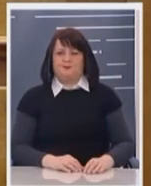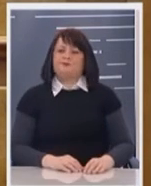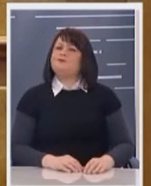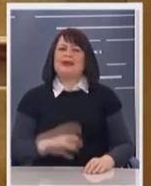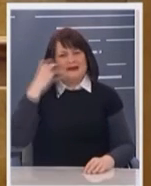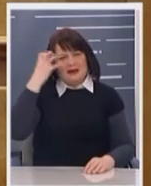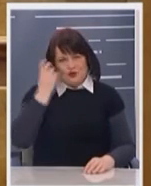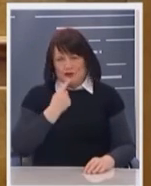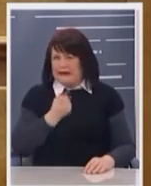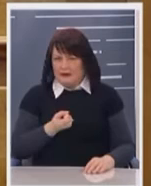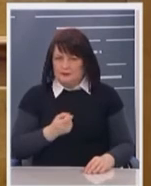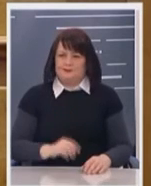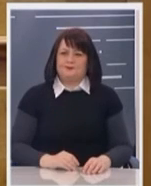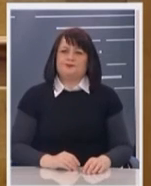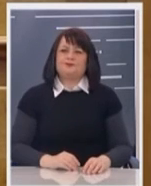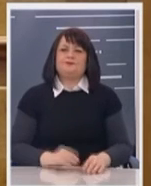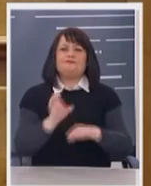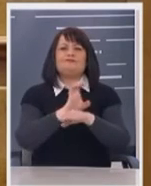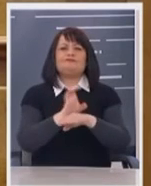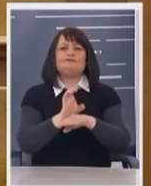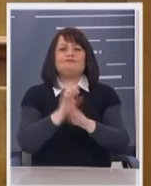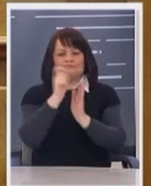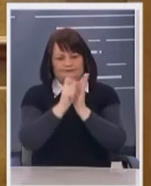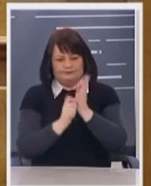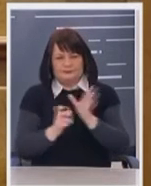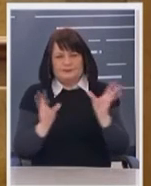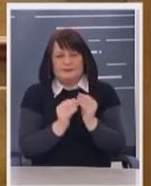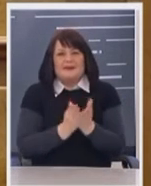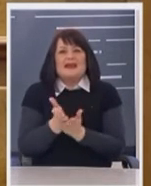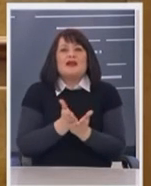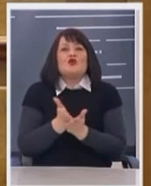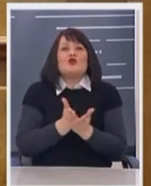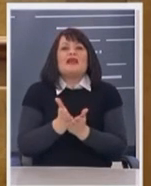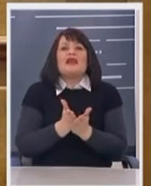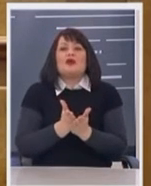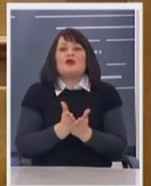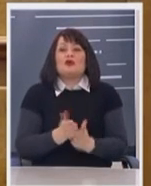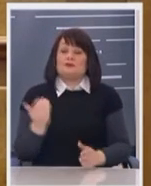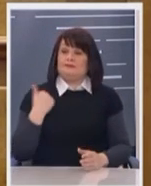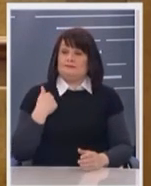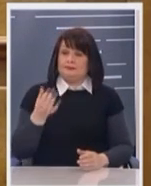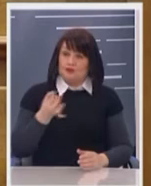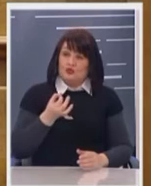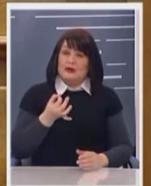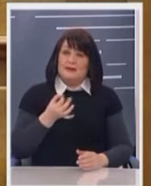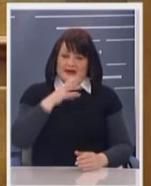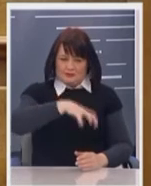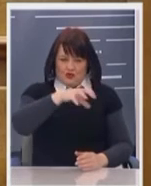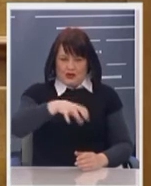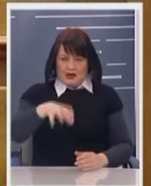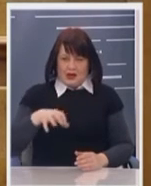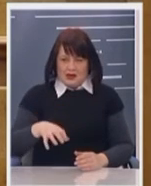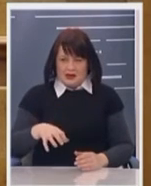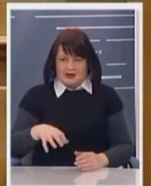Αναφέρομαι στην ηλεκτρονική λίστα χειρουργείου. Διότι είπατε, κύριε Λεβέντη, και για τις μονάδες που